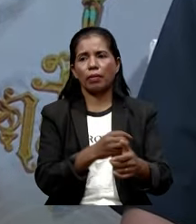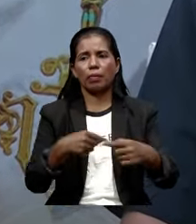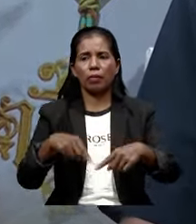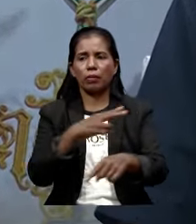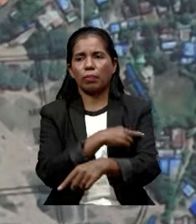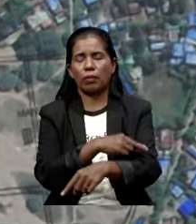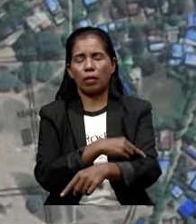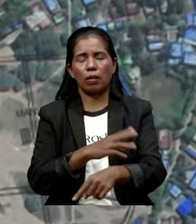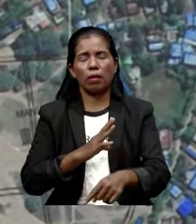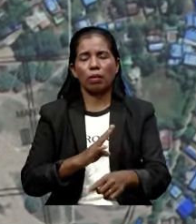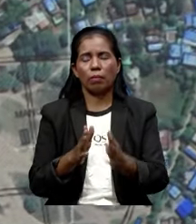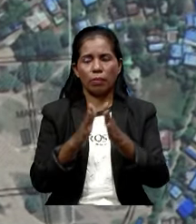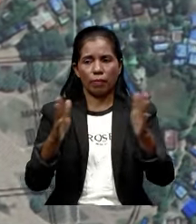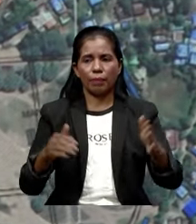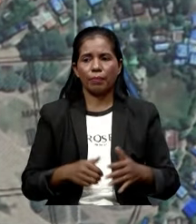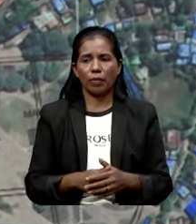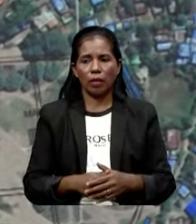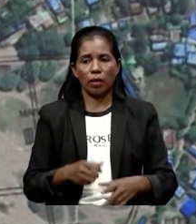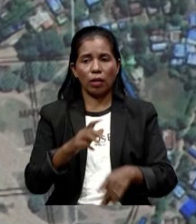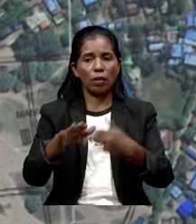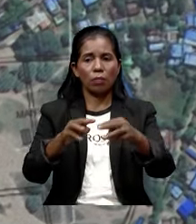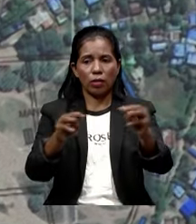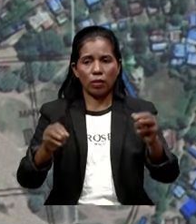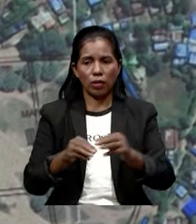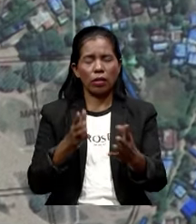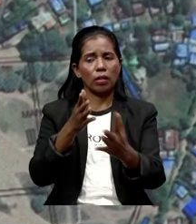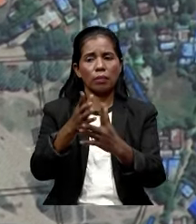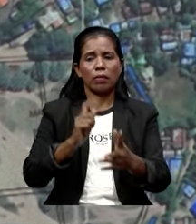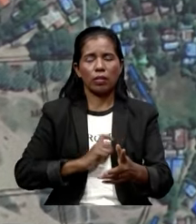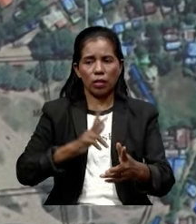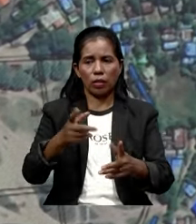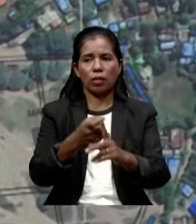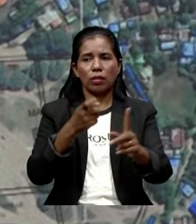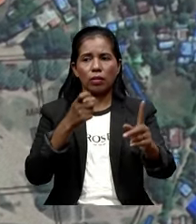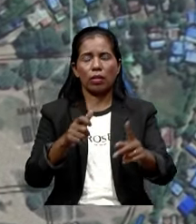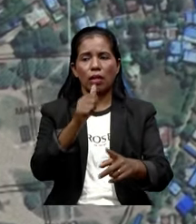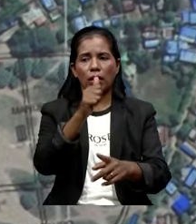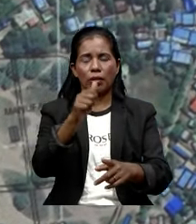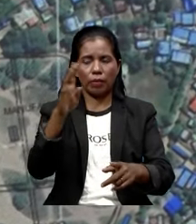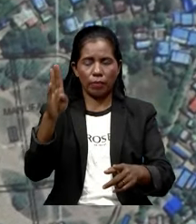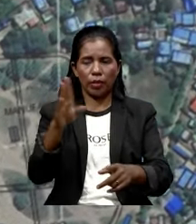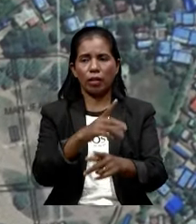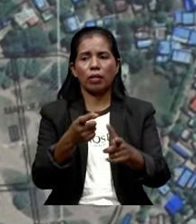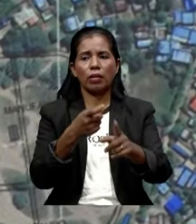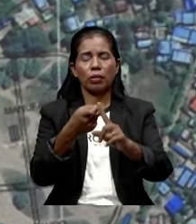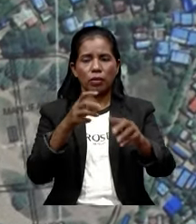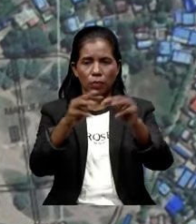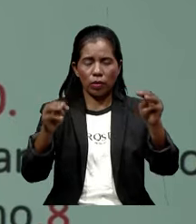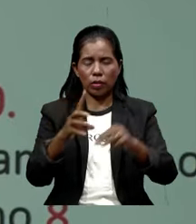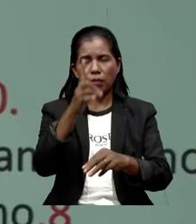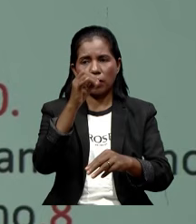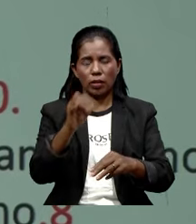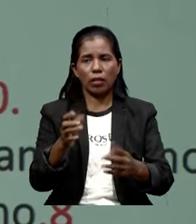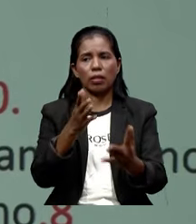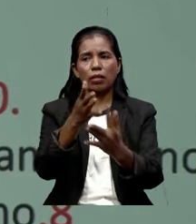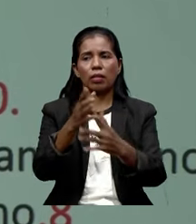hospital bo. Peregrino Sira kara município se tama iya tasitolu li husi portaun A no B. Nebe husi município dili se tama ulu